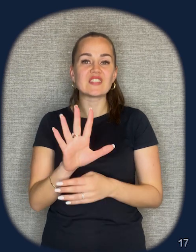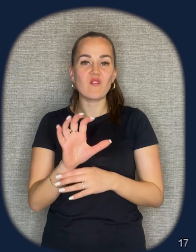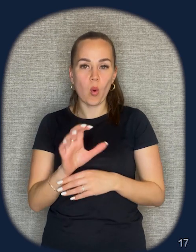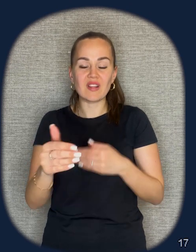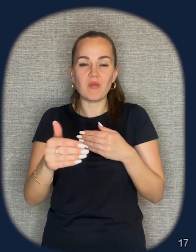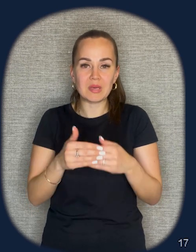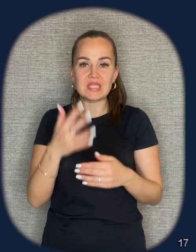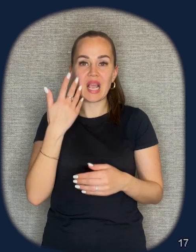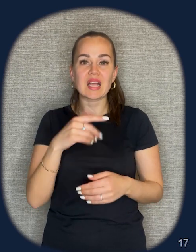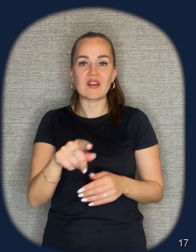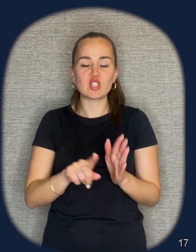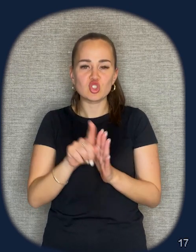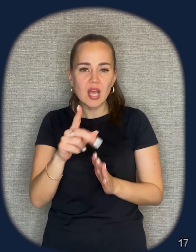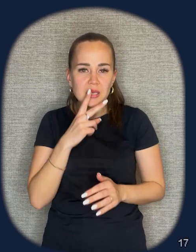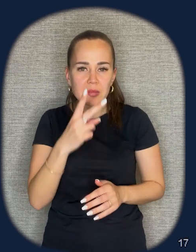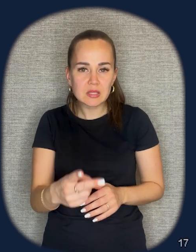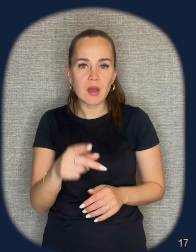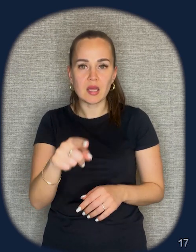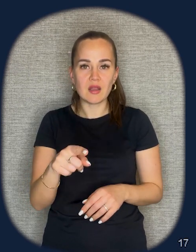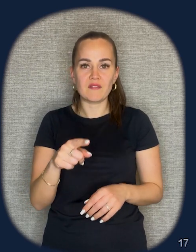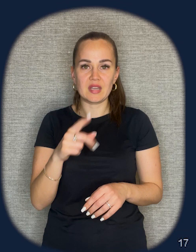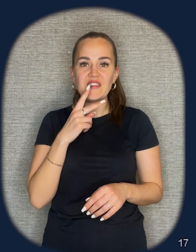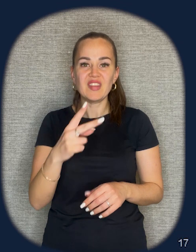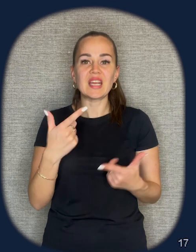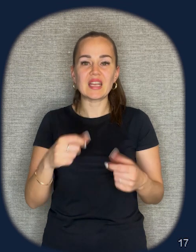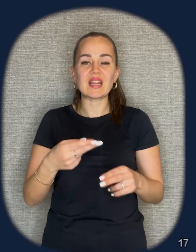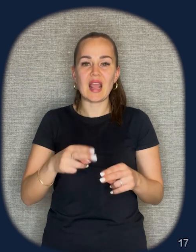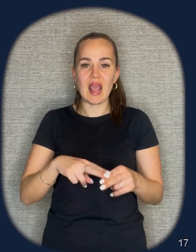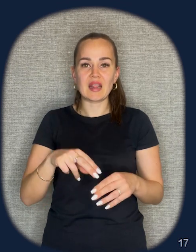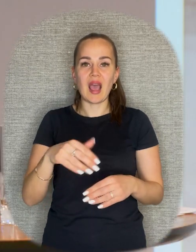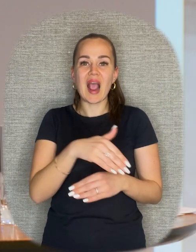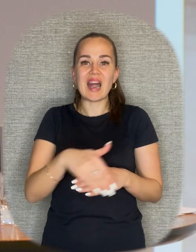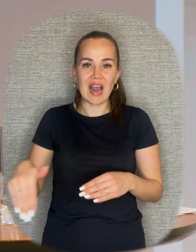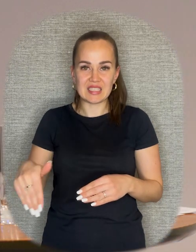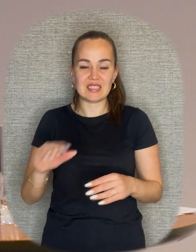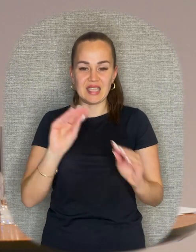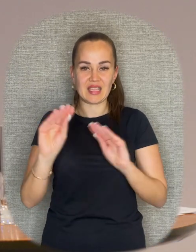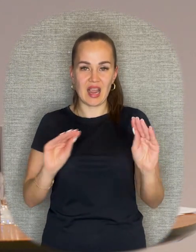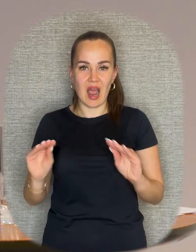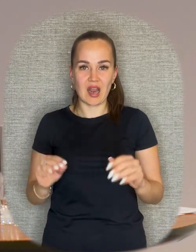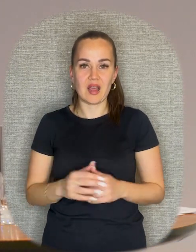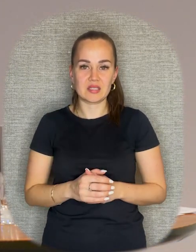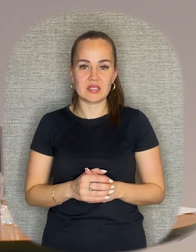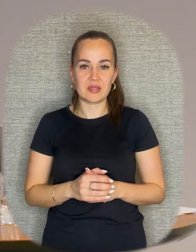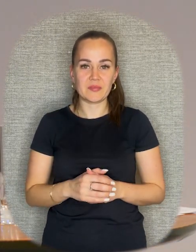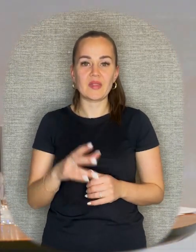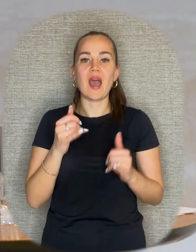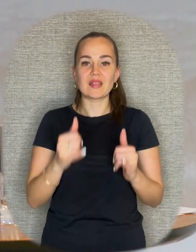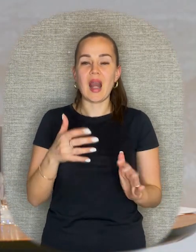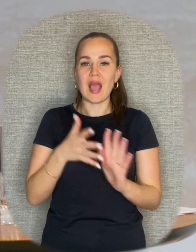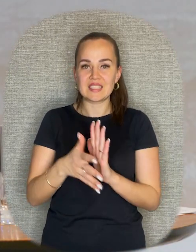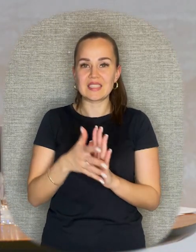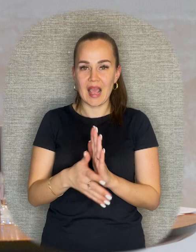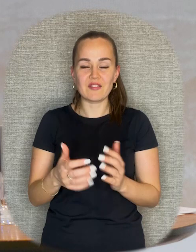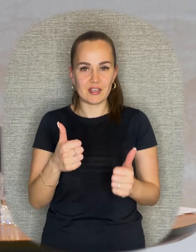Невском проспекте 68 тоже есть фотографии вблизи Когда Вы начинаете присматриваться вы